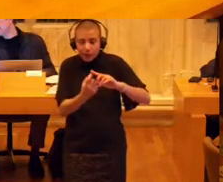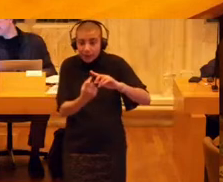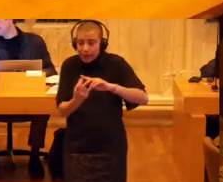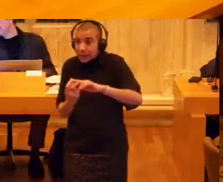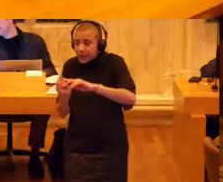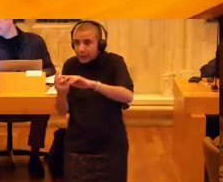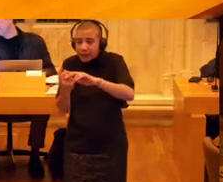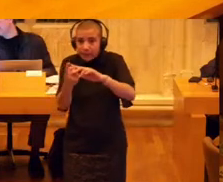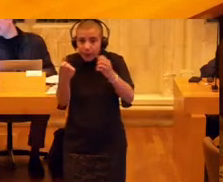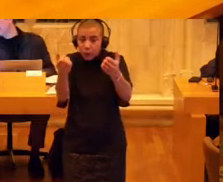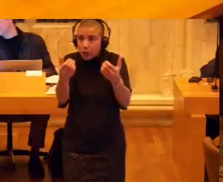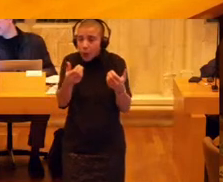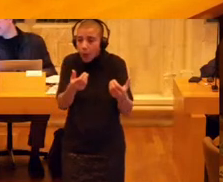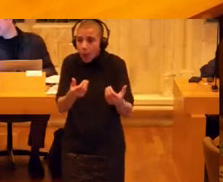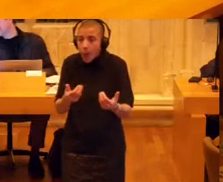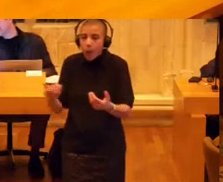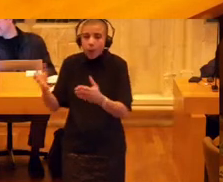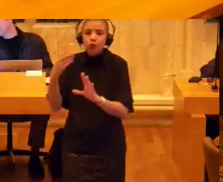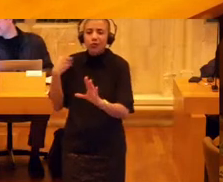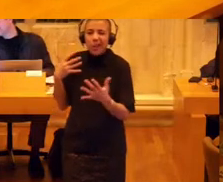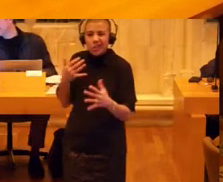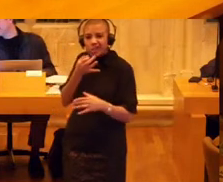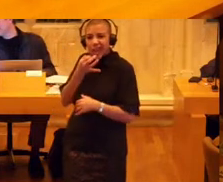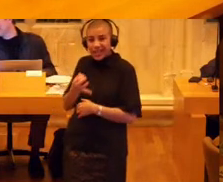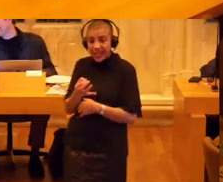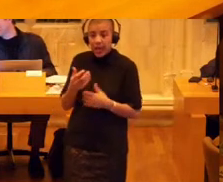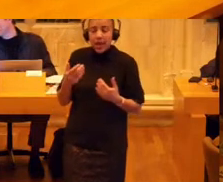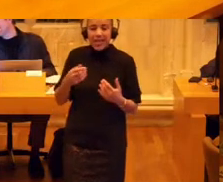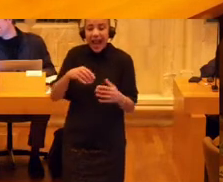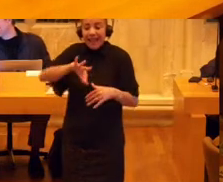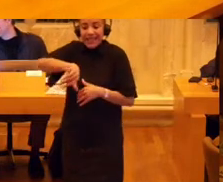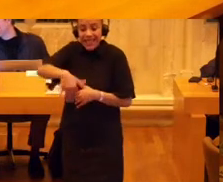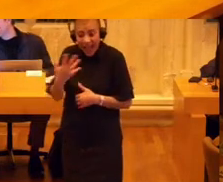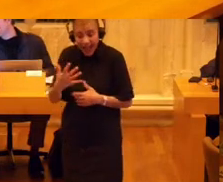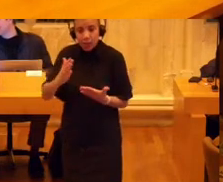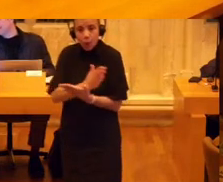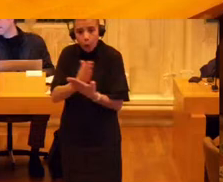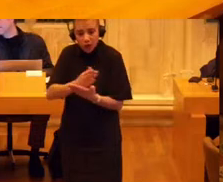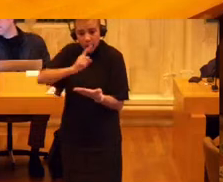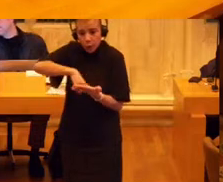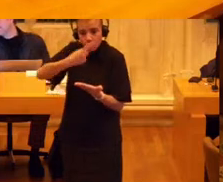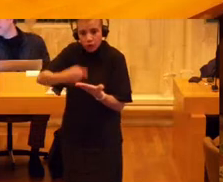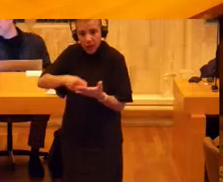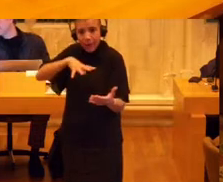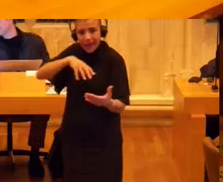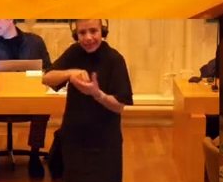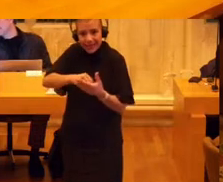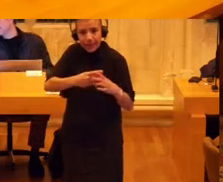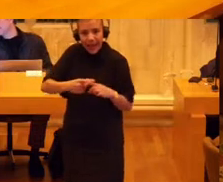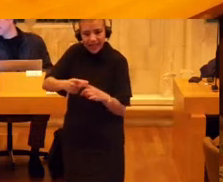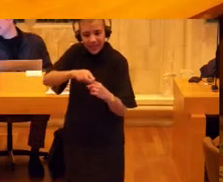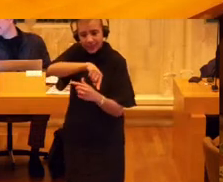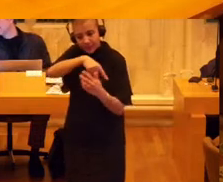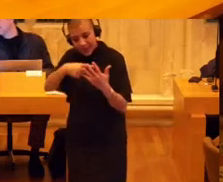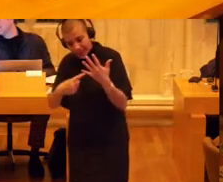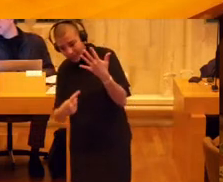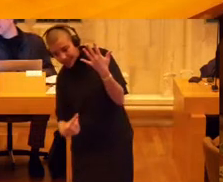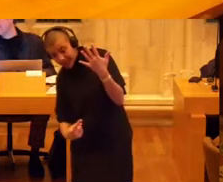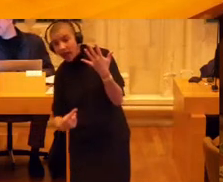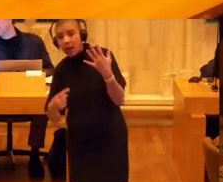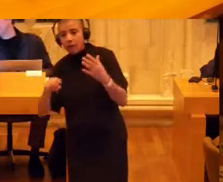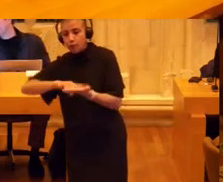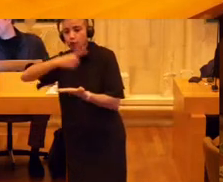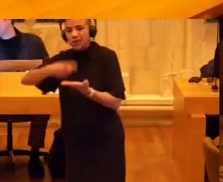déjà parlé tout à l'heure, nous avons 15 projets de budget participatif pour un total de 4 millions d'euros qui sont en train de